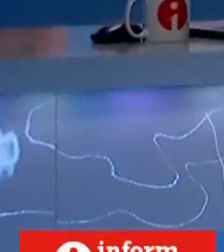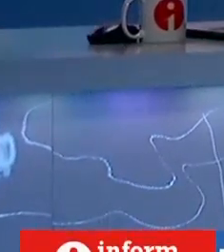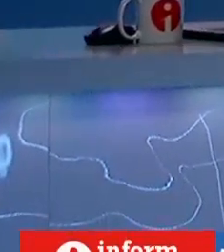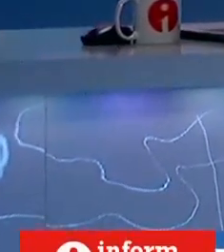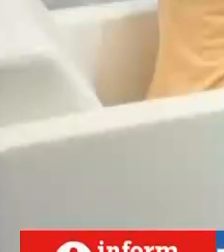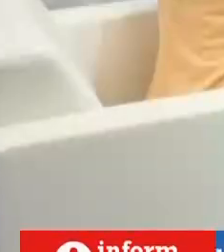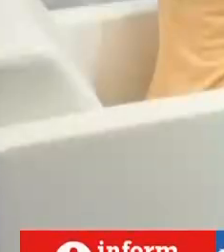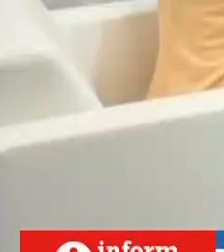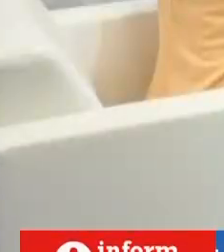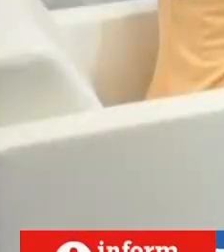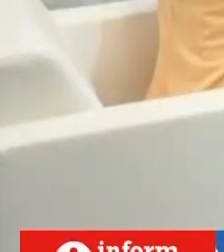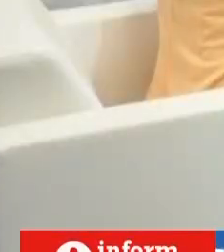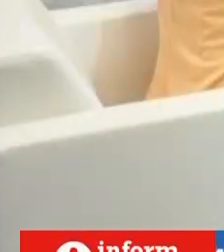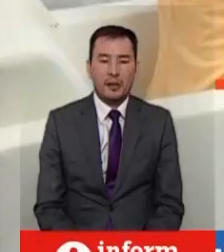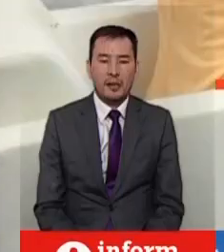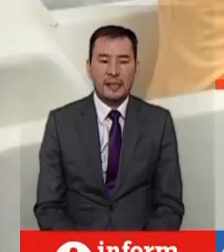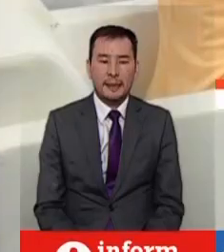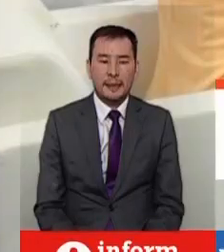Астане.